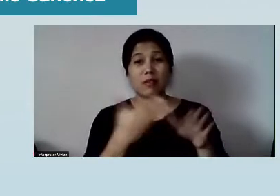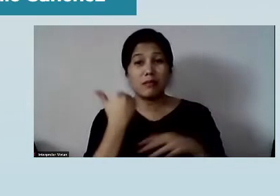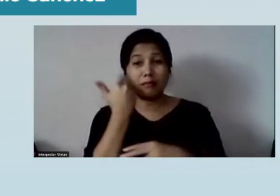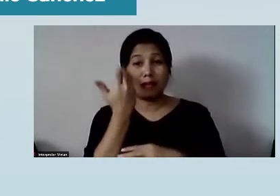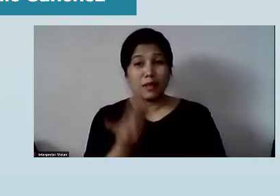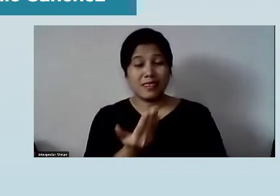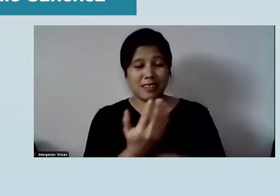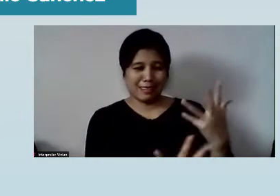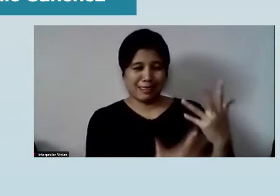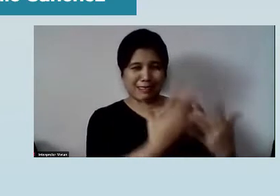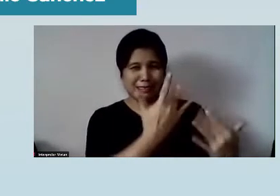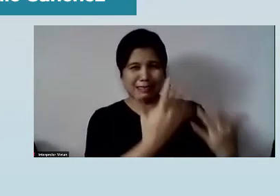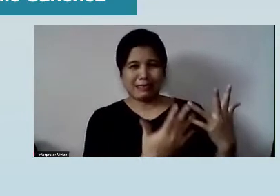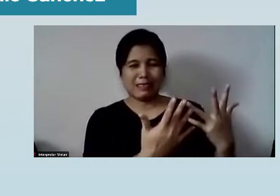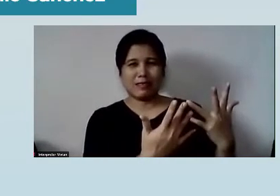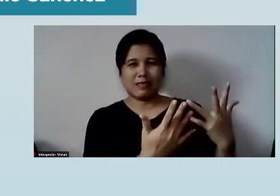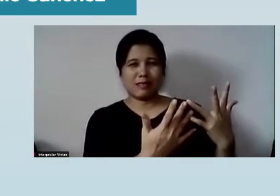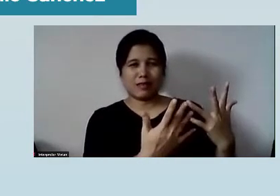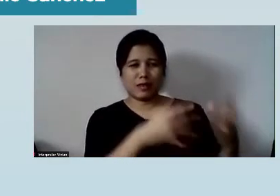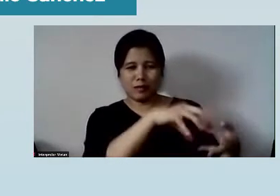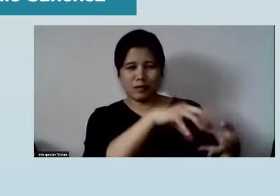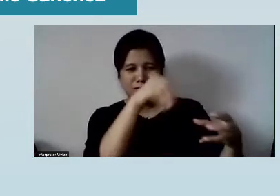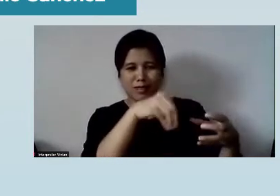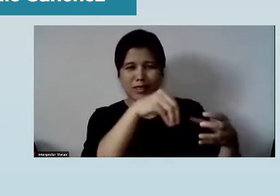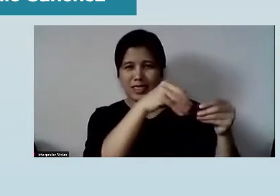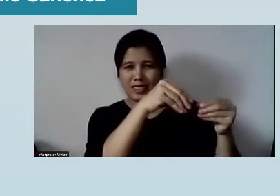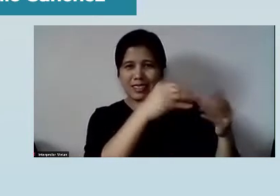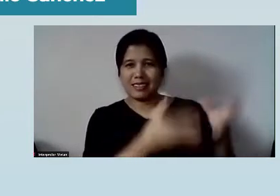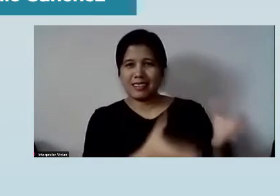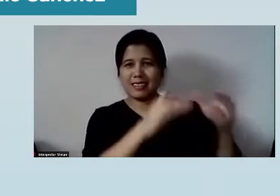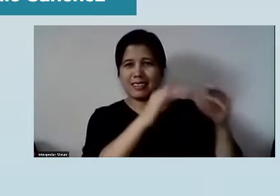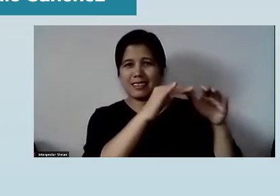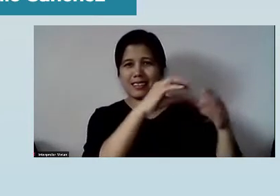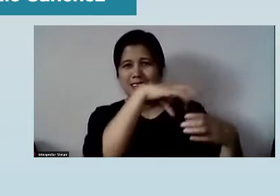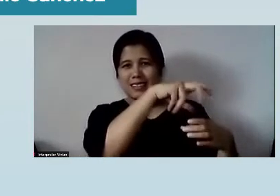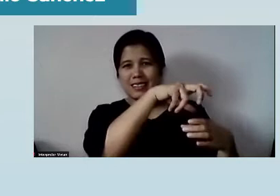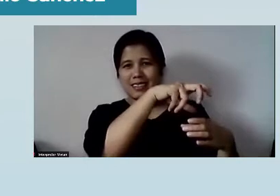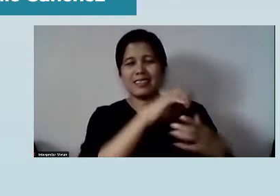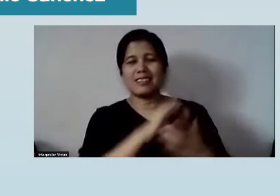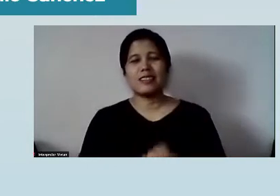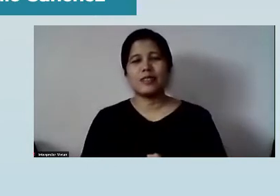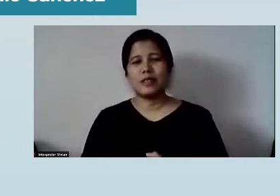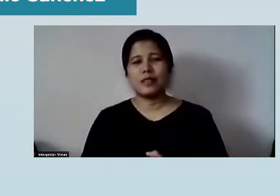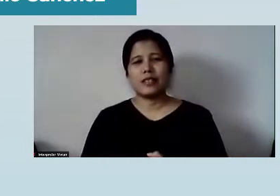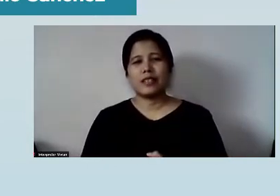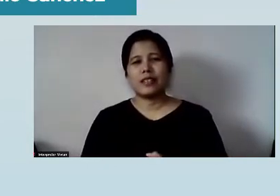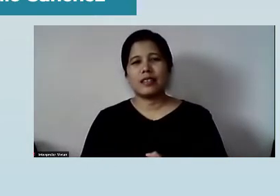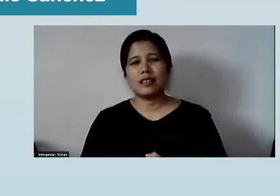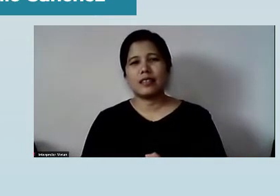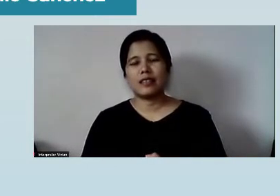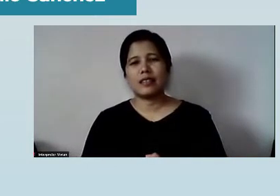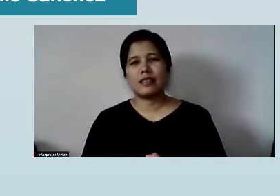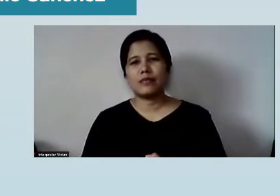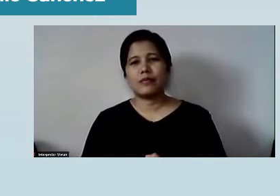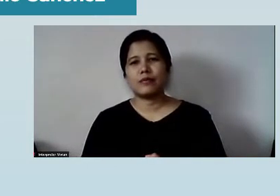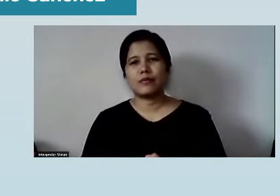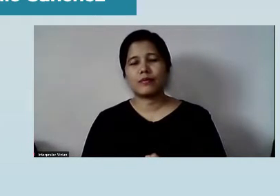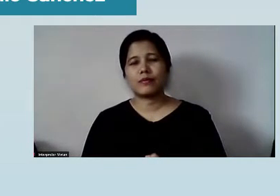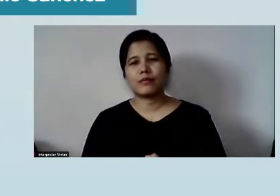sinusunog na, no? Yung cremation at nilalagay na sa urn dahil bawal sa ating kasalukuyang panahon